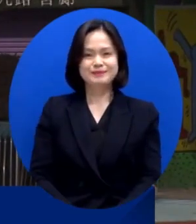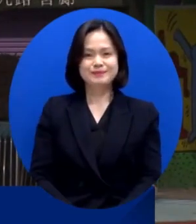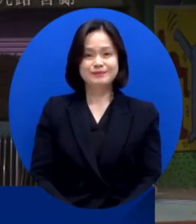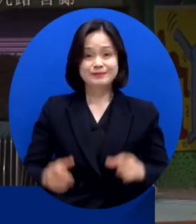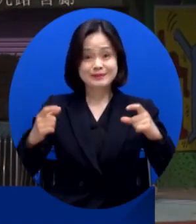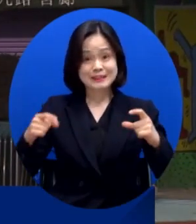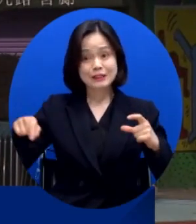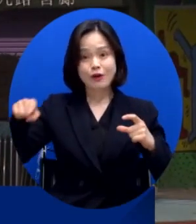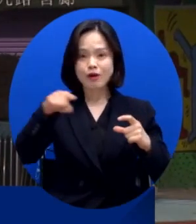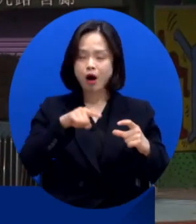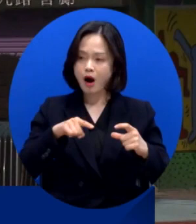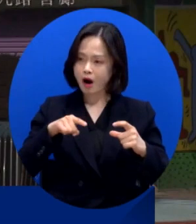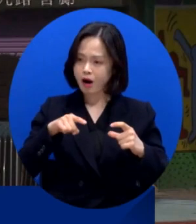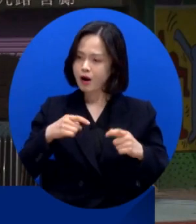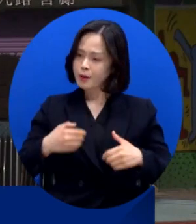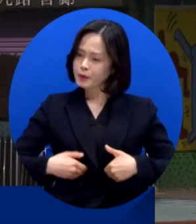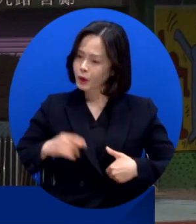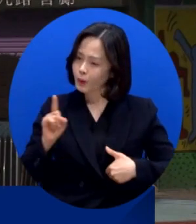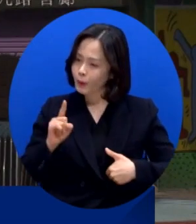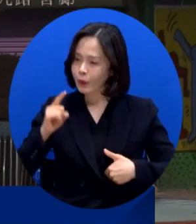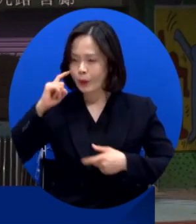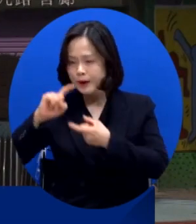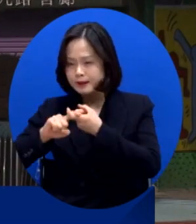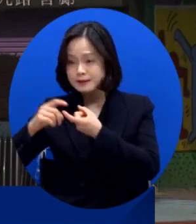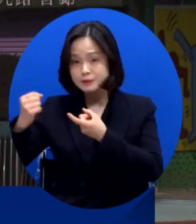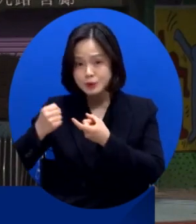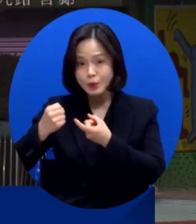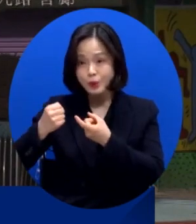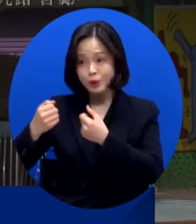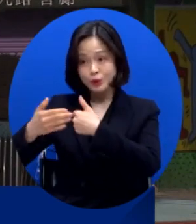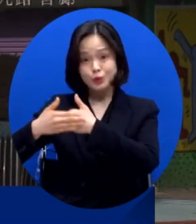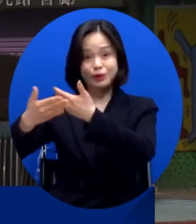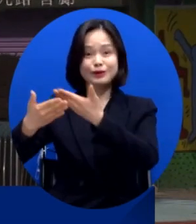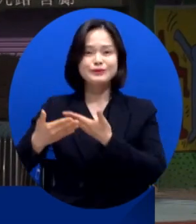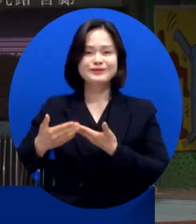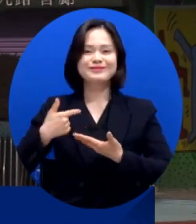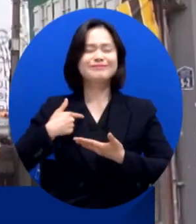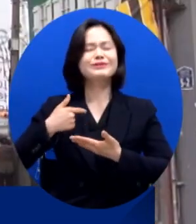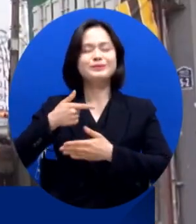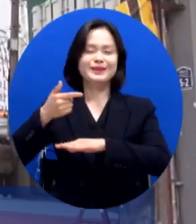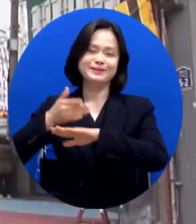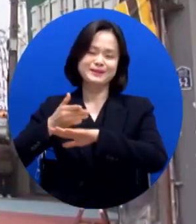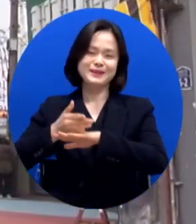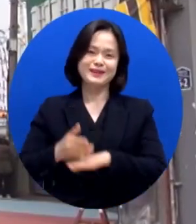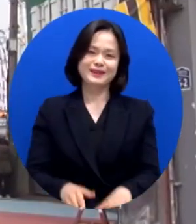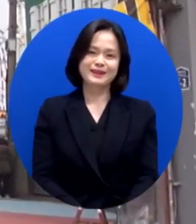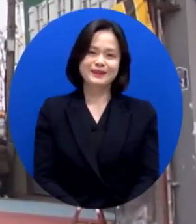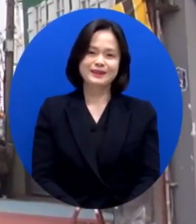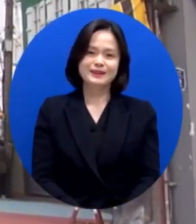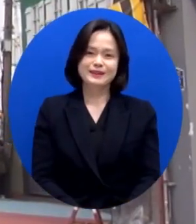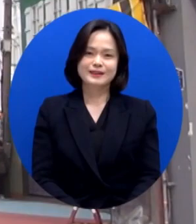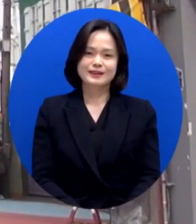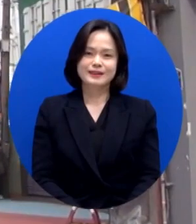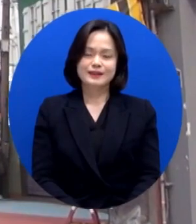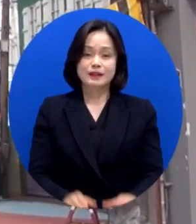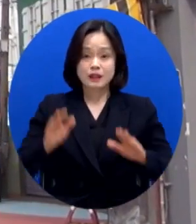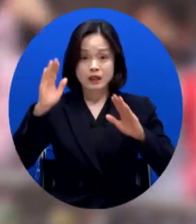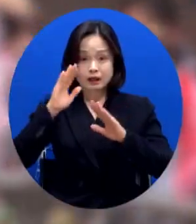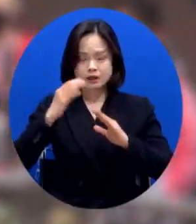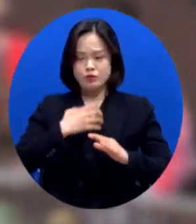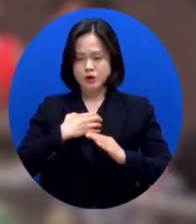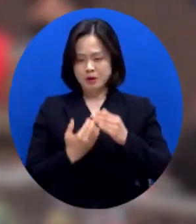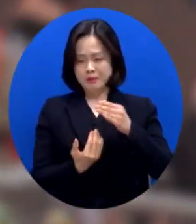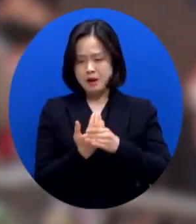무엇이 필요한지 관심 가져주셔서 학부모로서 매우 감사합니다. 하루가 멀다 하고 상처받는 아이들의